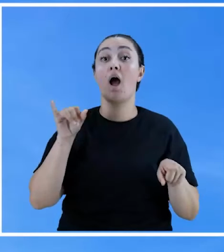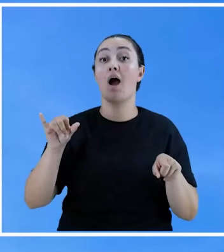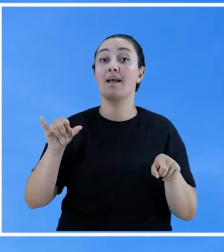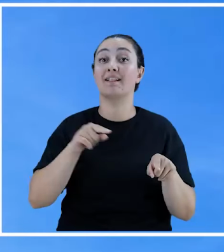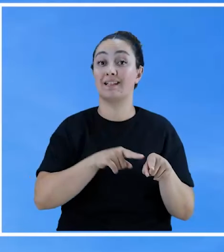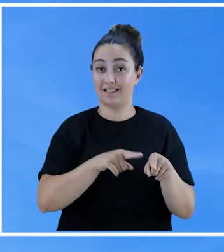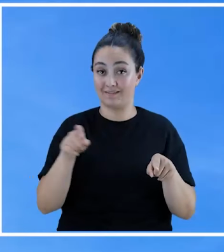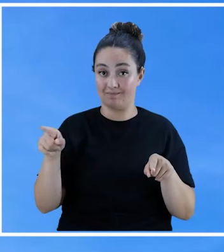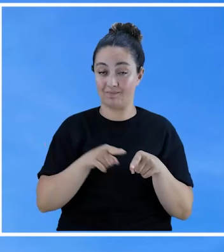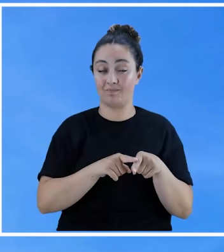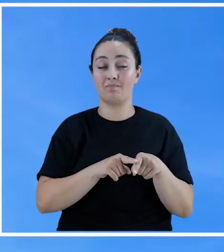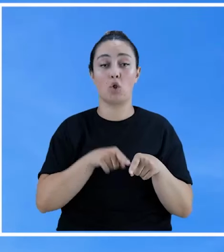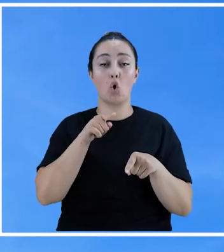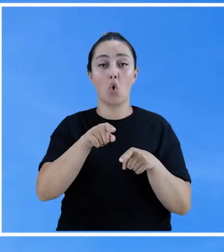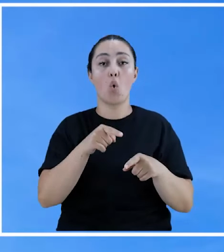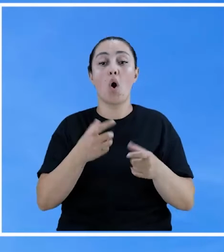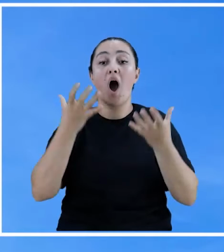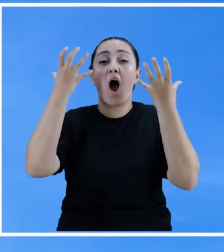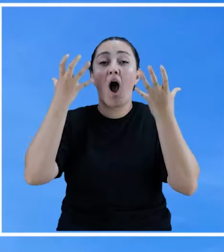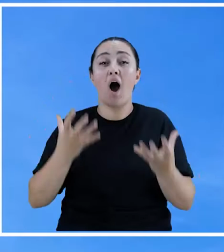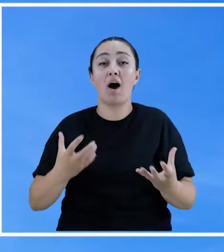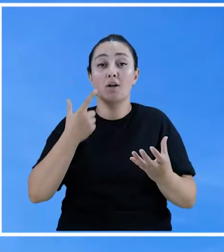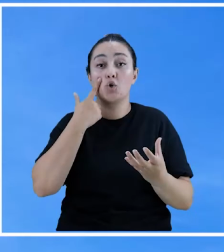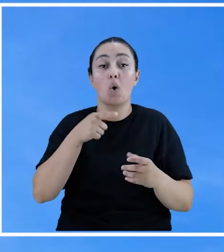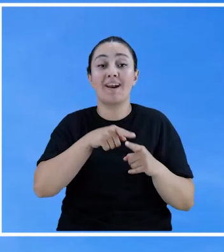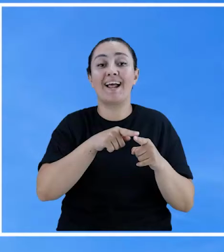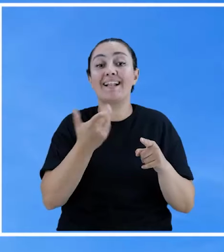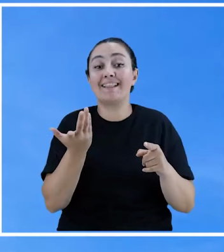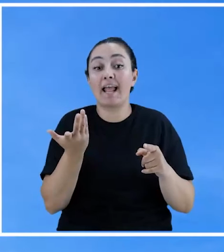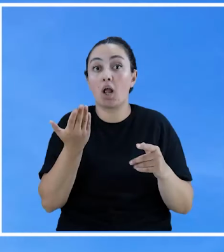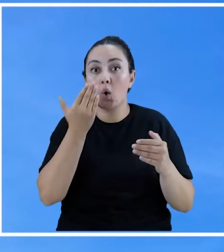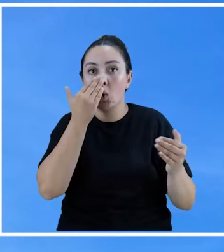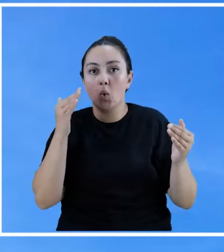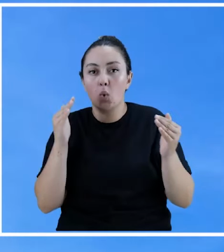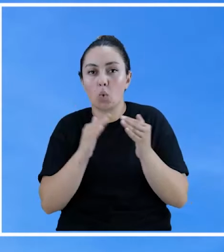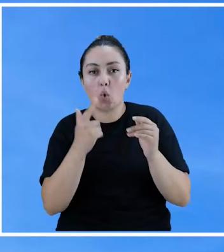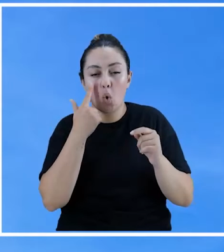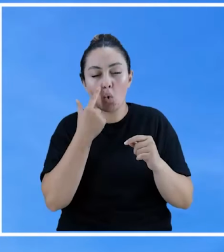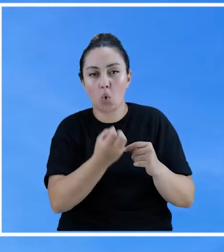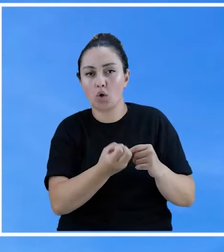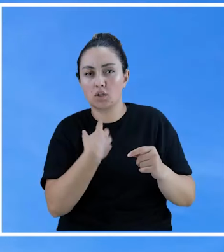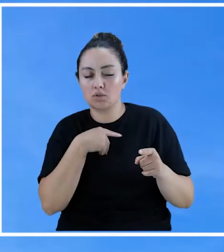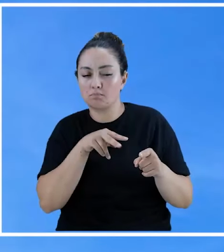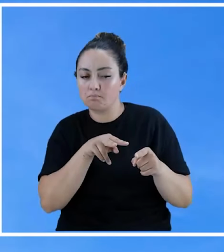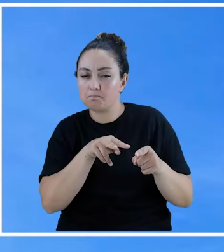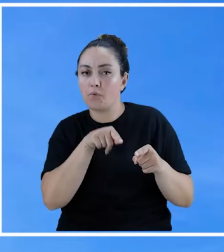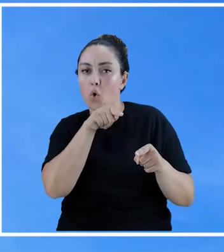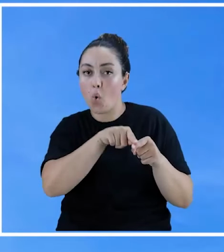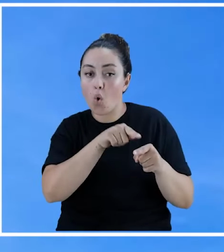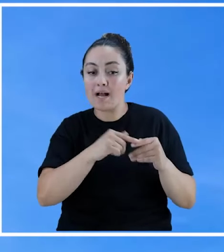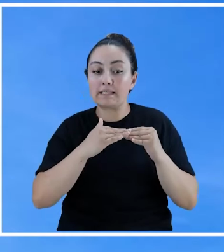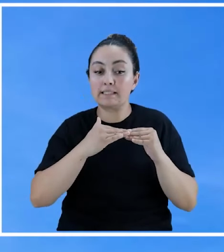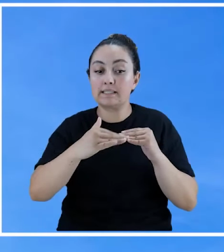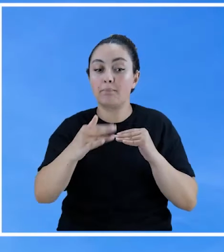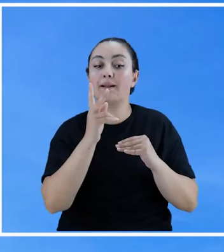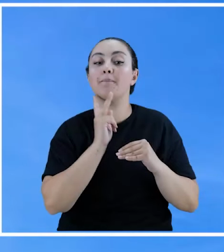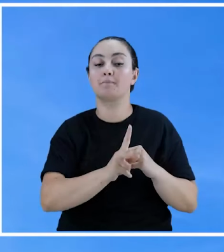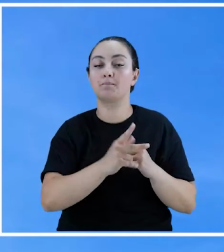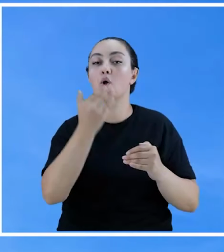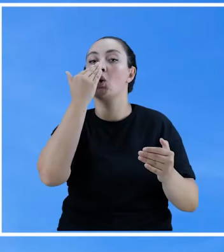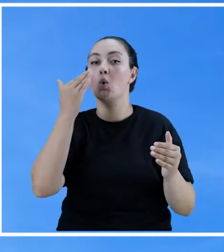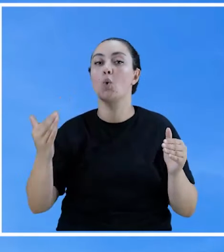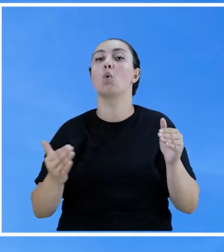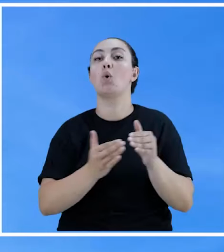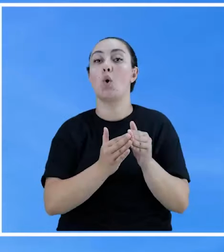böyle. Zemin o yük altında hangi davranışını göstereceğini ancak o zemine